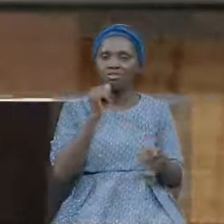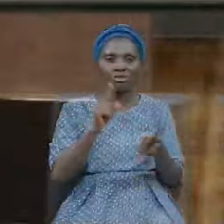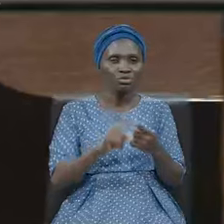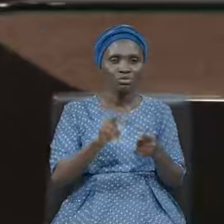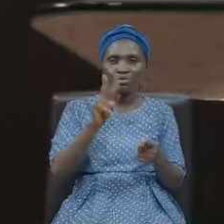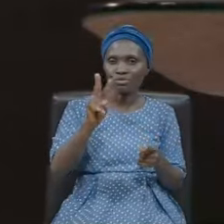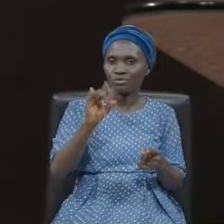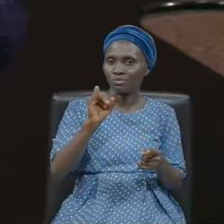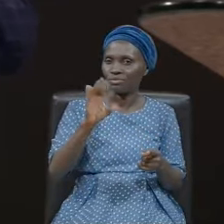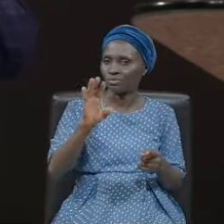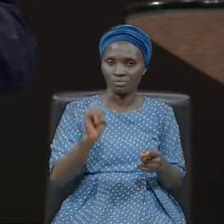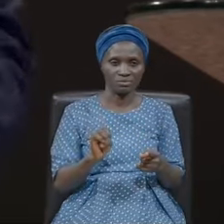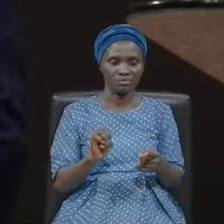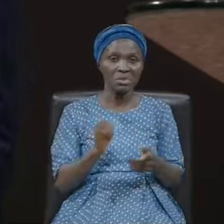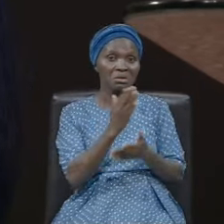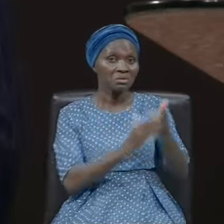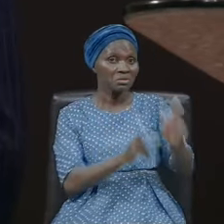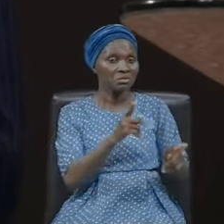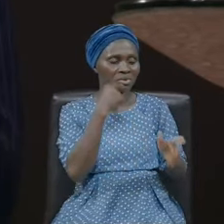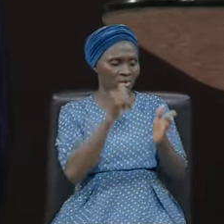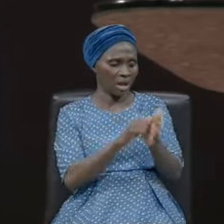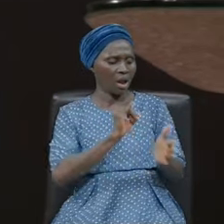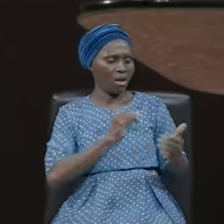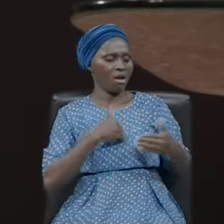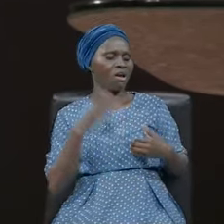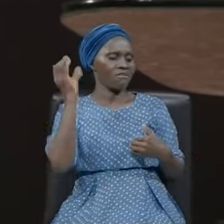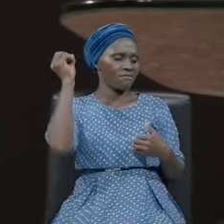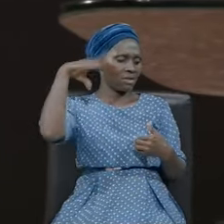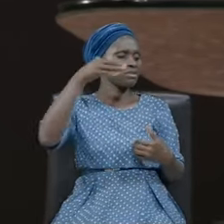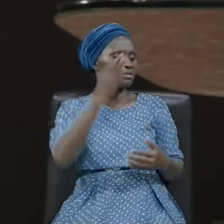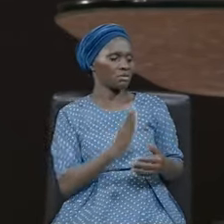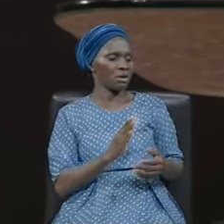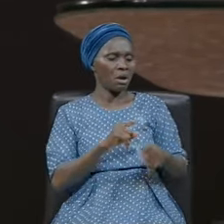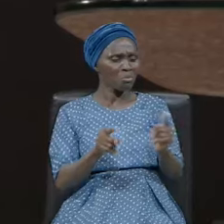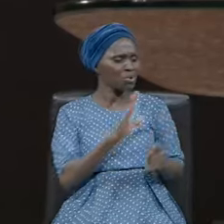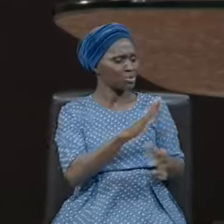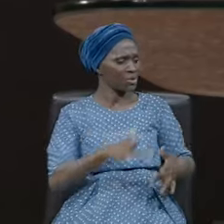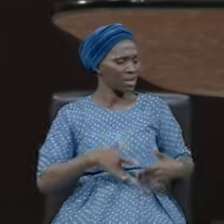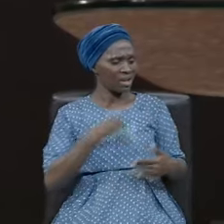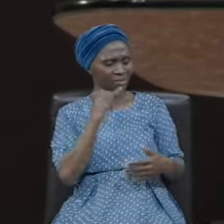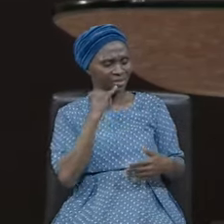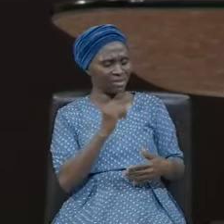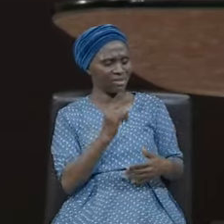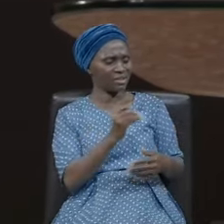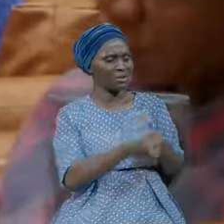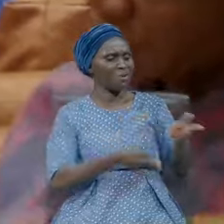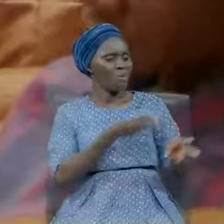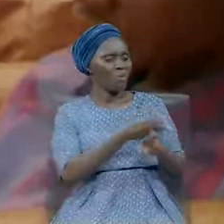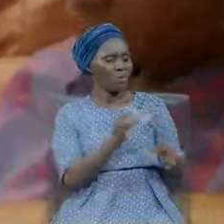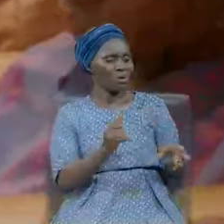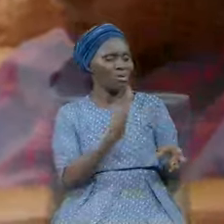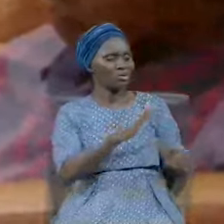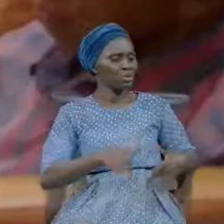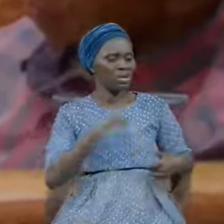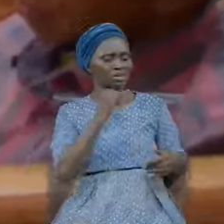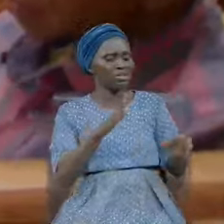les gens qui disent que j'ai la grâce de Dieu, mais votre vie est vicieuse. Votre vie